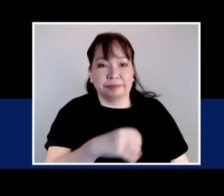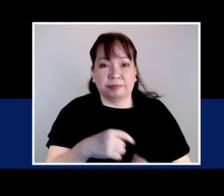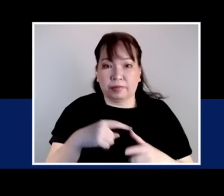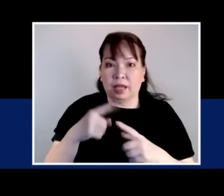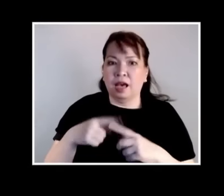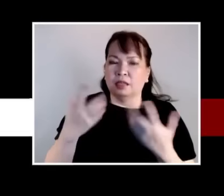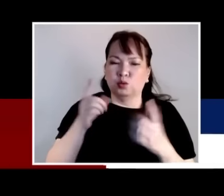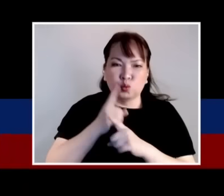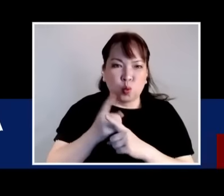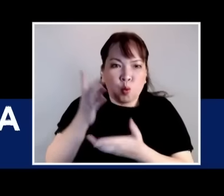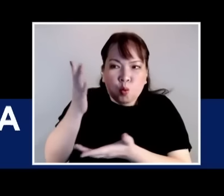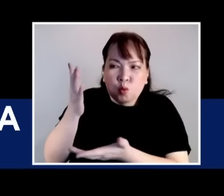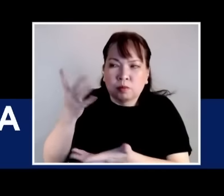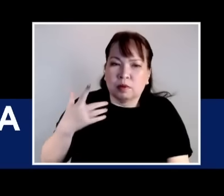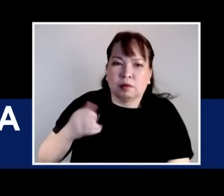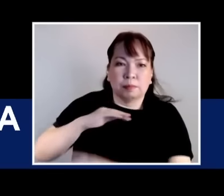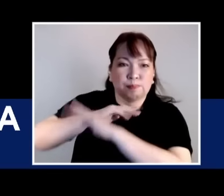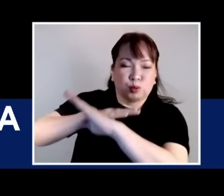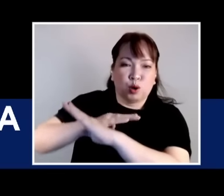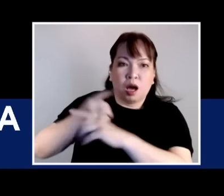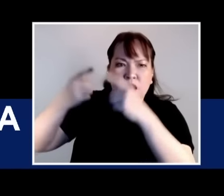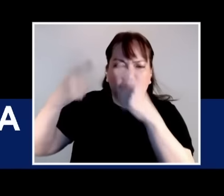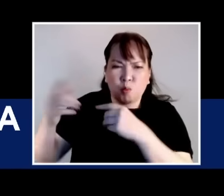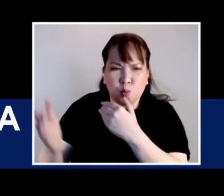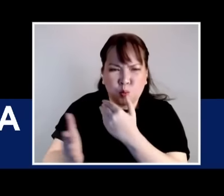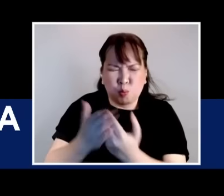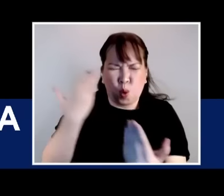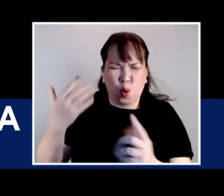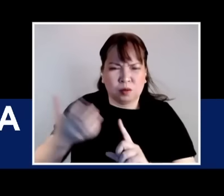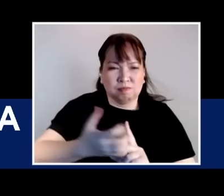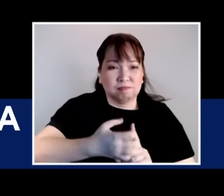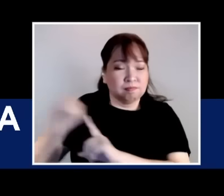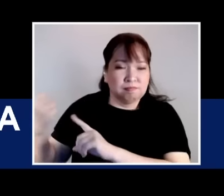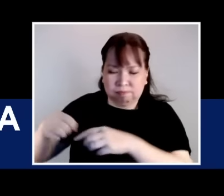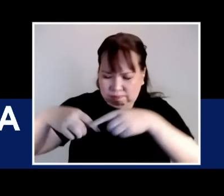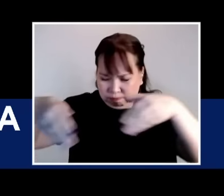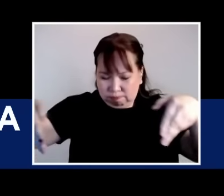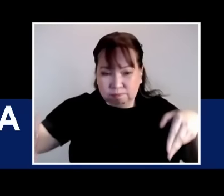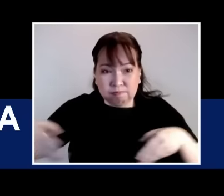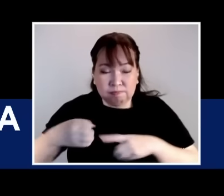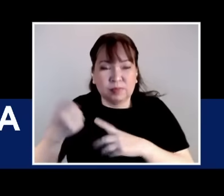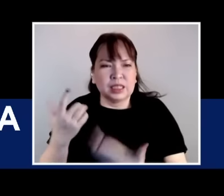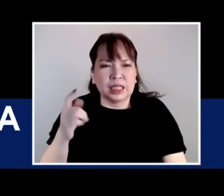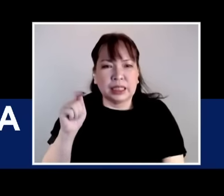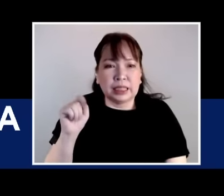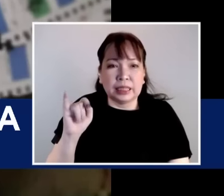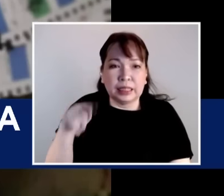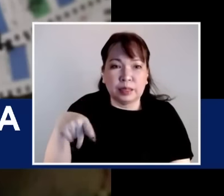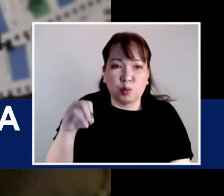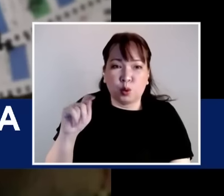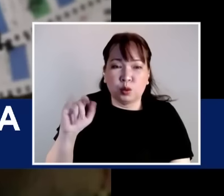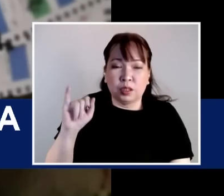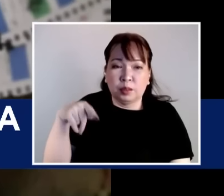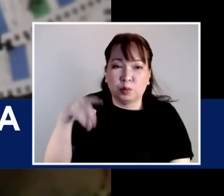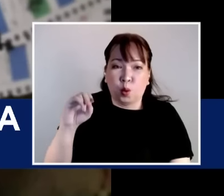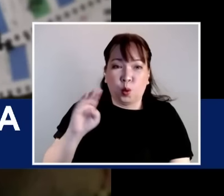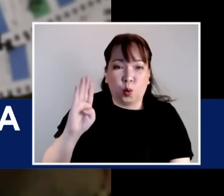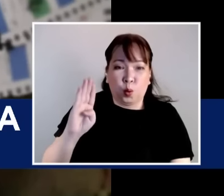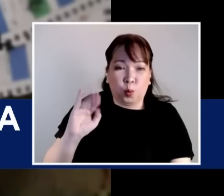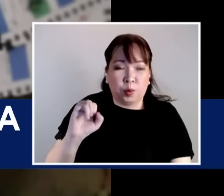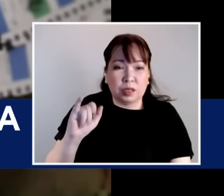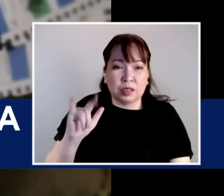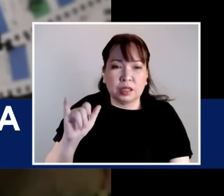ng mga balota sa 3 insidente sa Tipo-Tipo, Basilan. Pero nasira ang mga balota matapos